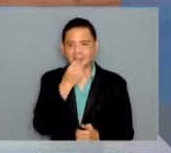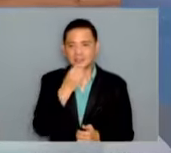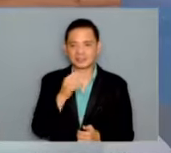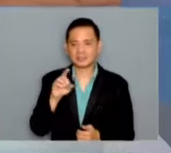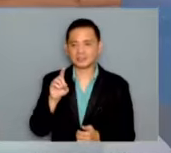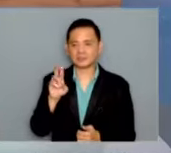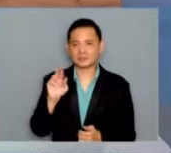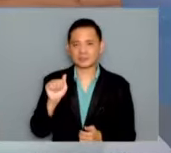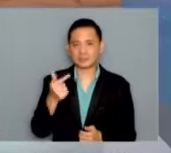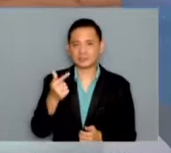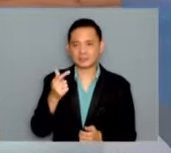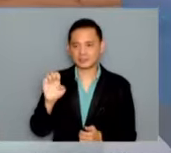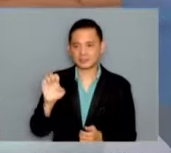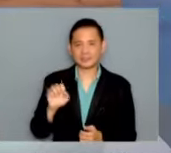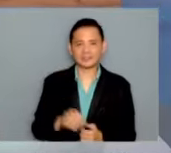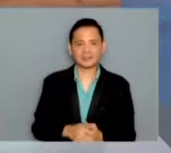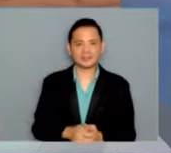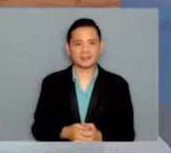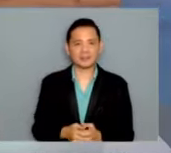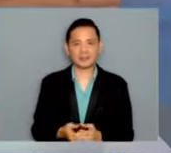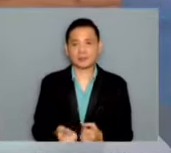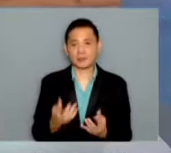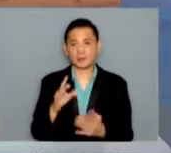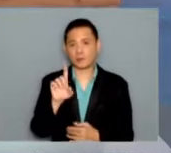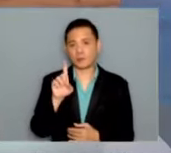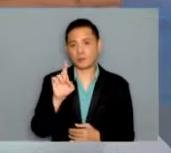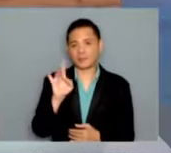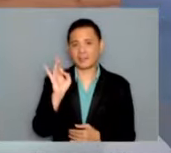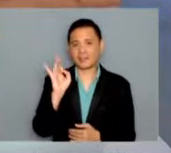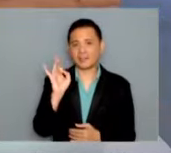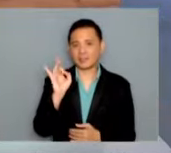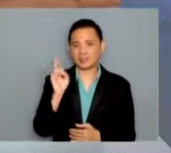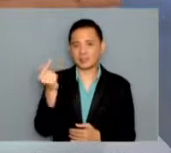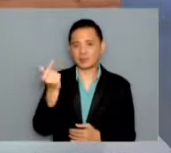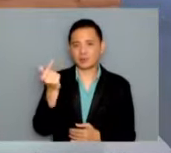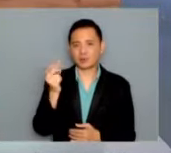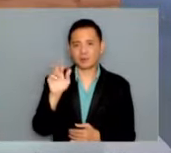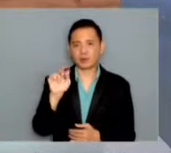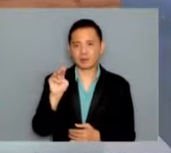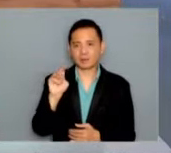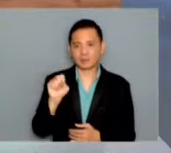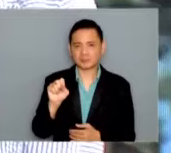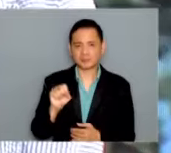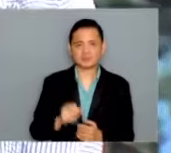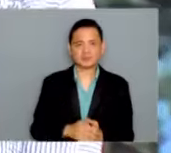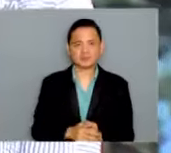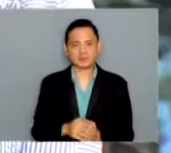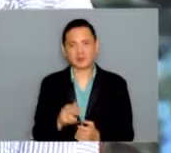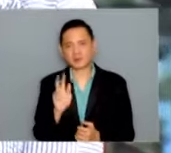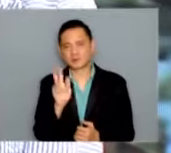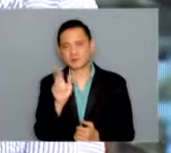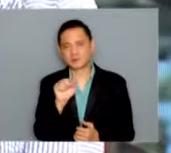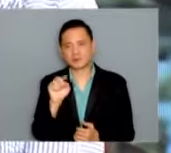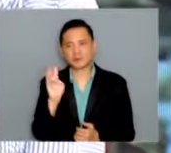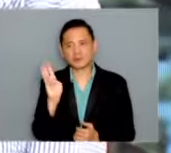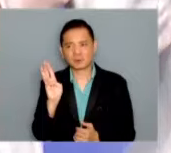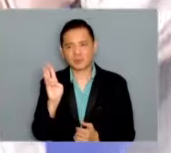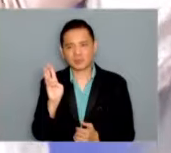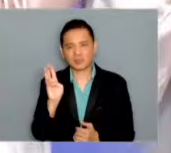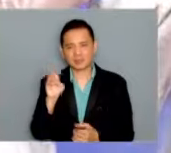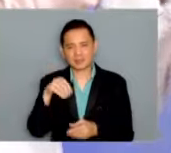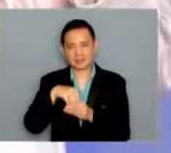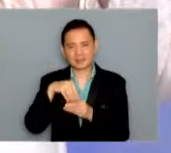Dragé. It's 180 grams, so may maybe about 30 to 40 pieces. Wow, napakasarap. Park and Kelly, I'm